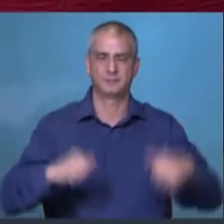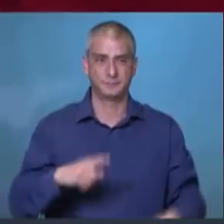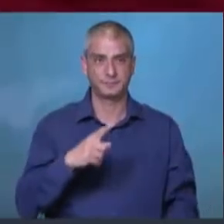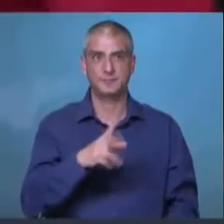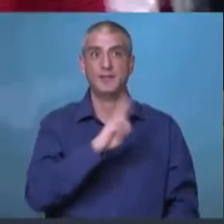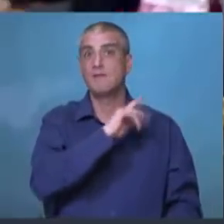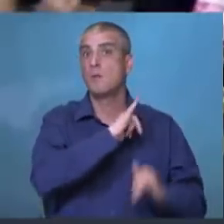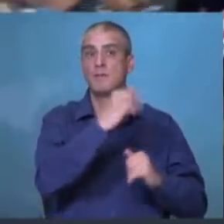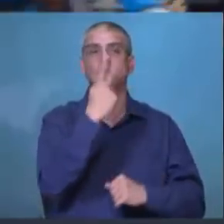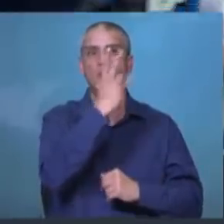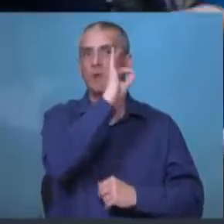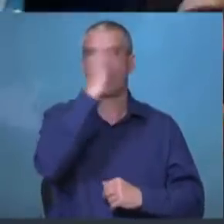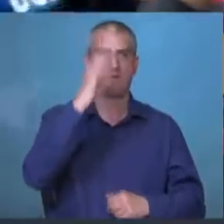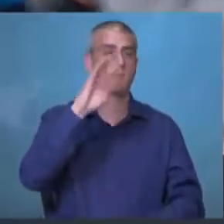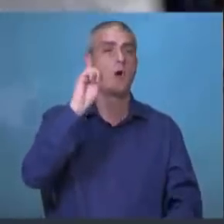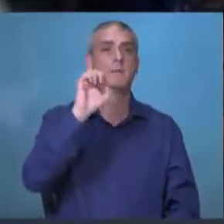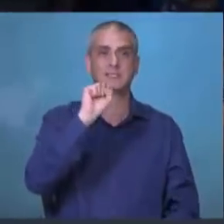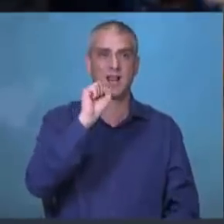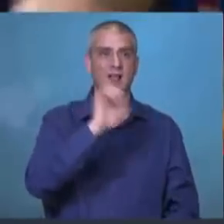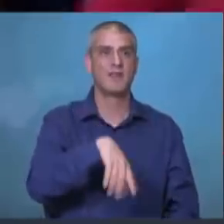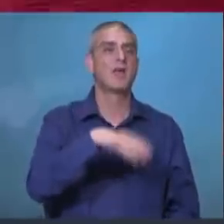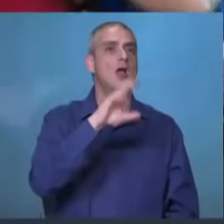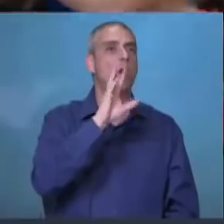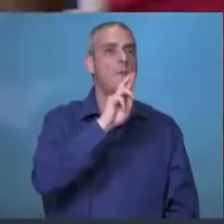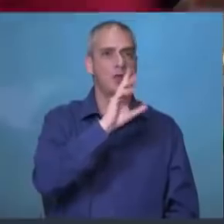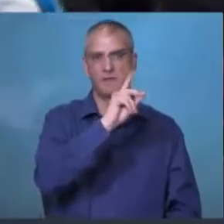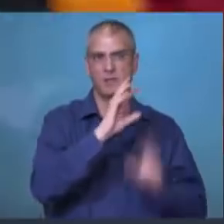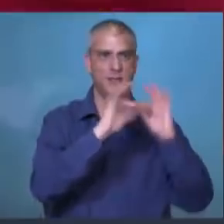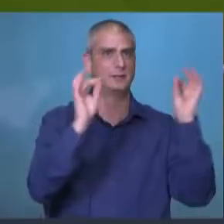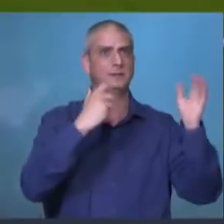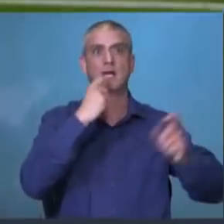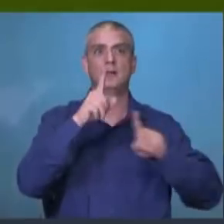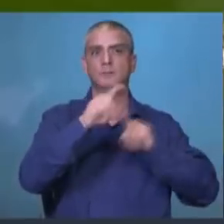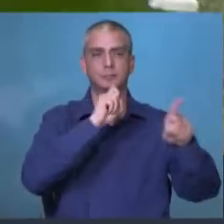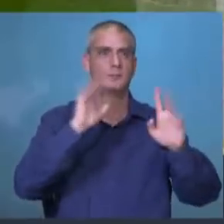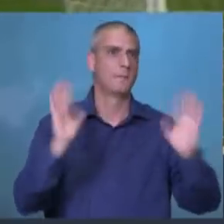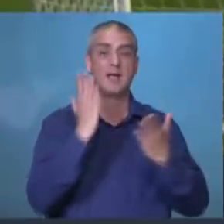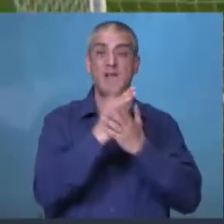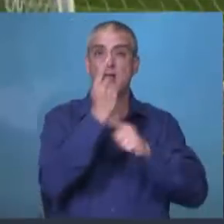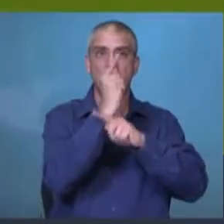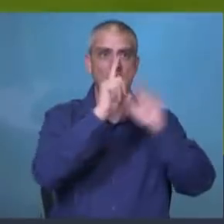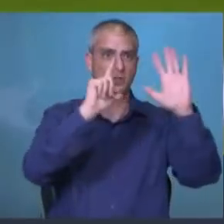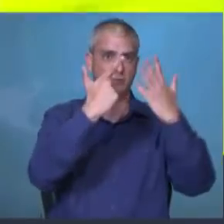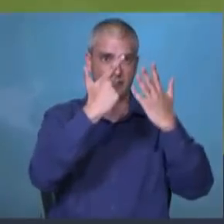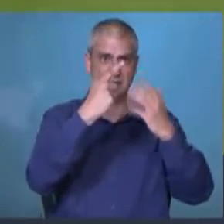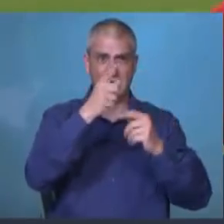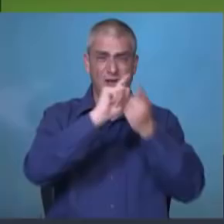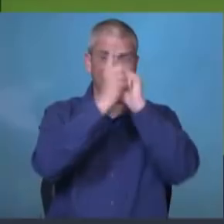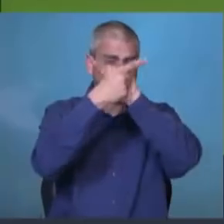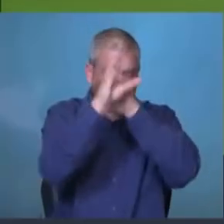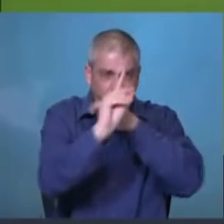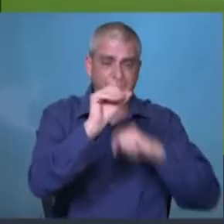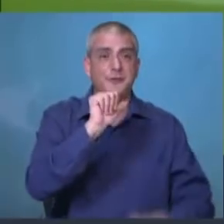ליברפול בלי שניים מכוכביה, מוחמד סלח ורוברטו פירמינו, פתחה את המשחק בסערה, בשער מהיר, כבר בדקה השביעית מרגלו של המחליף דיווק